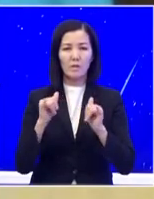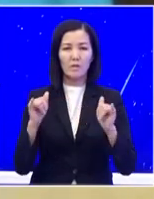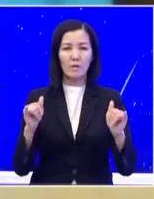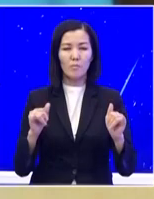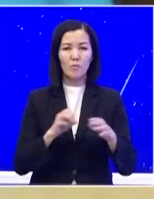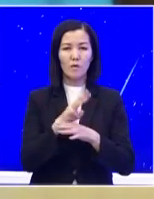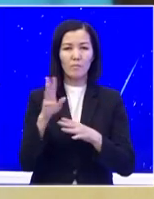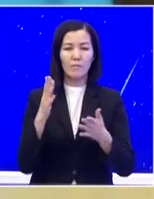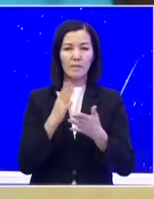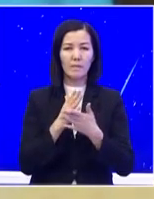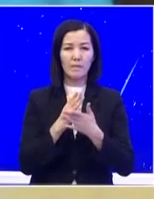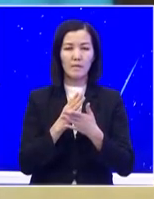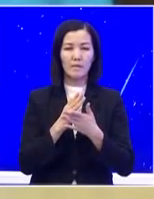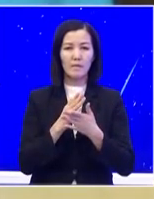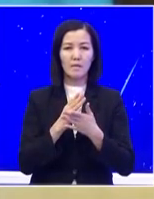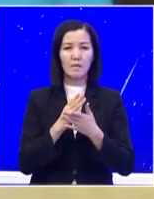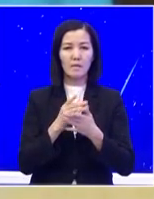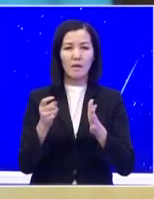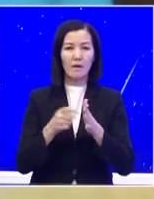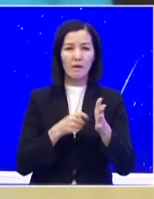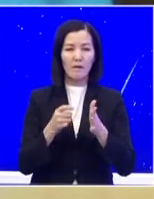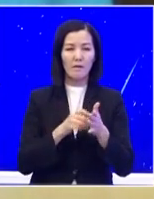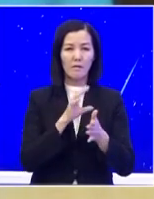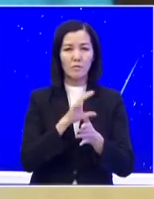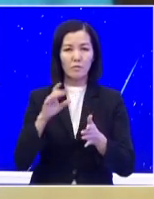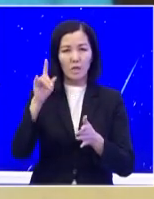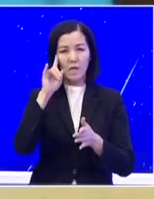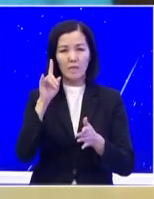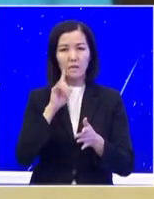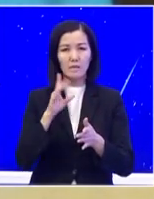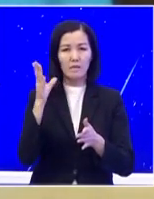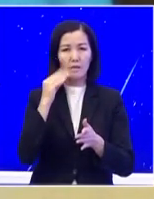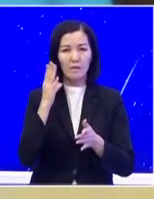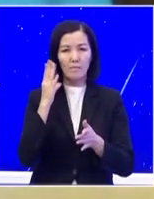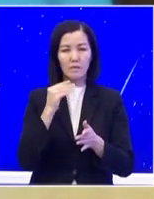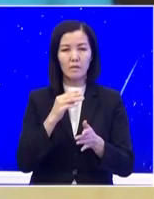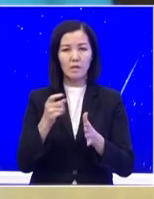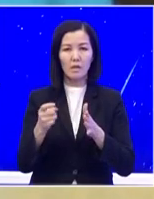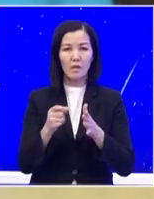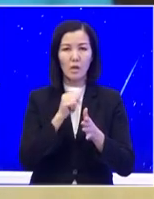қамтамасыз етілген. Бұл Қарағанды, солтүстік Қазақстан, Алматы және Қостанай